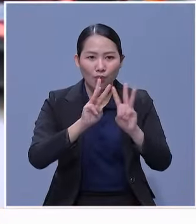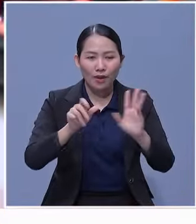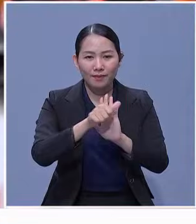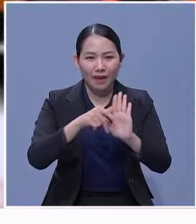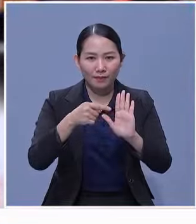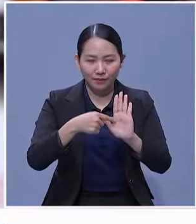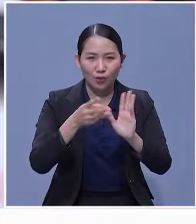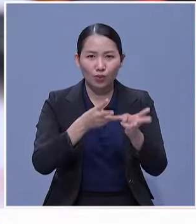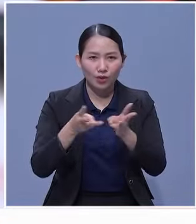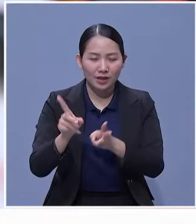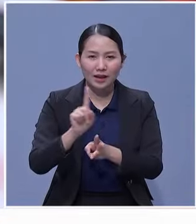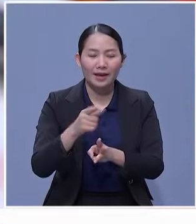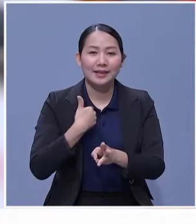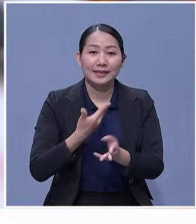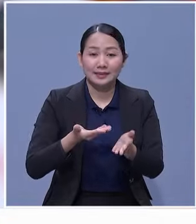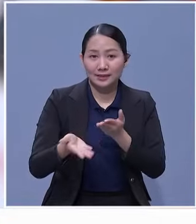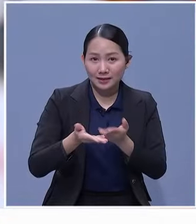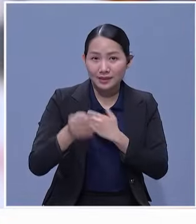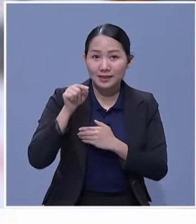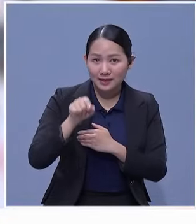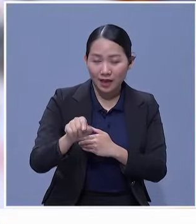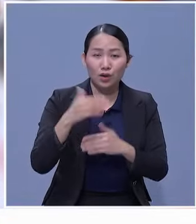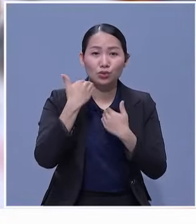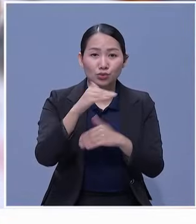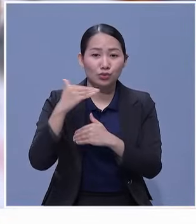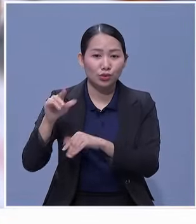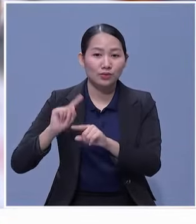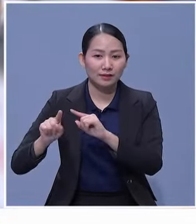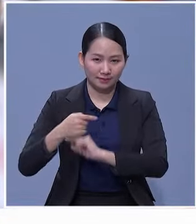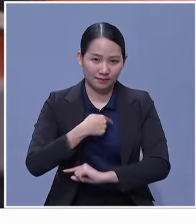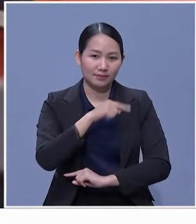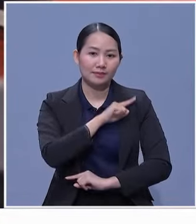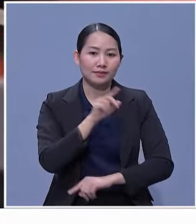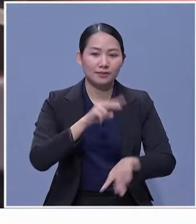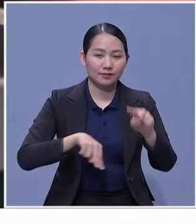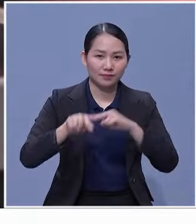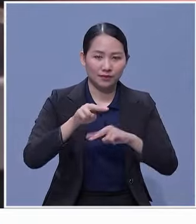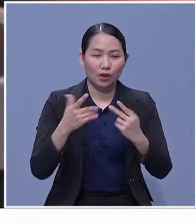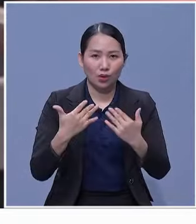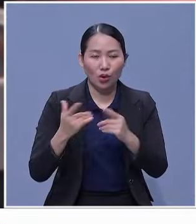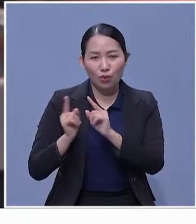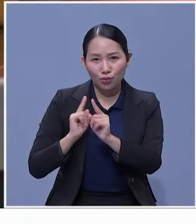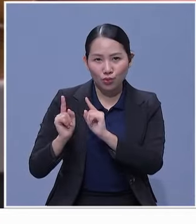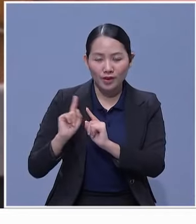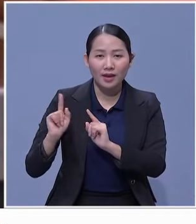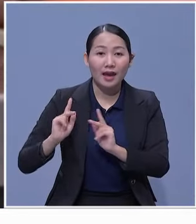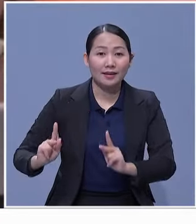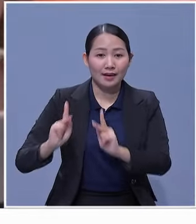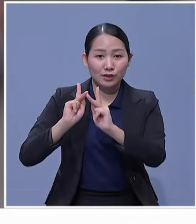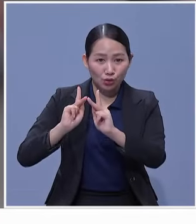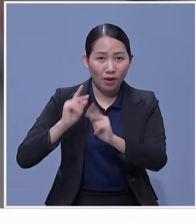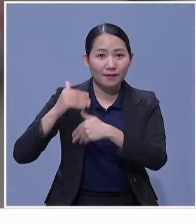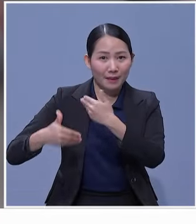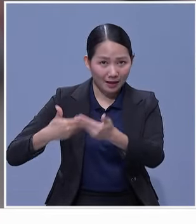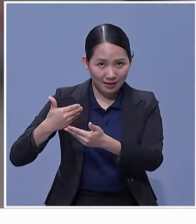ส่งจะไปหารือกับคุณภูมิธรรมเวชยชัยรองนายกและรัฐมนตรีพาณิชย์ว่าการเปิดแพลตฟอร์มนี้มีผลกระทบกับประชาชนหรือ